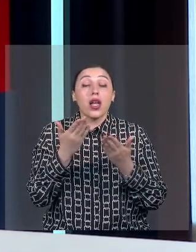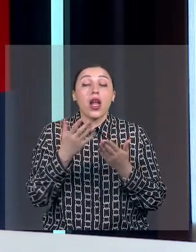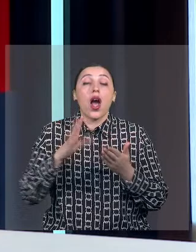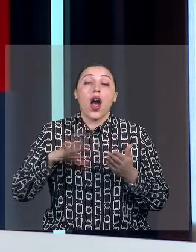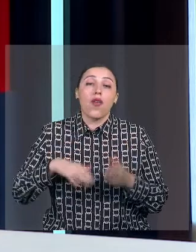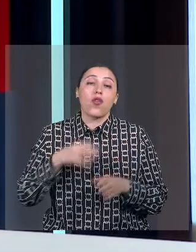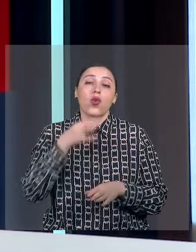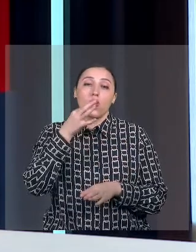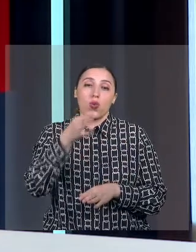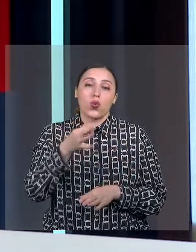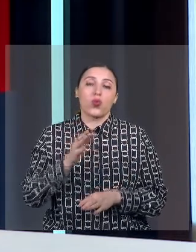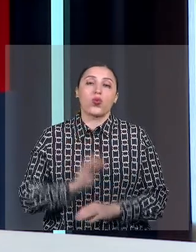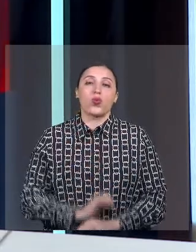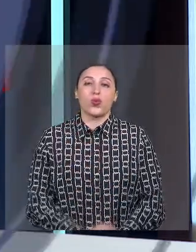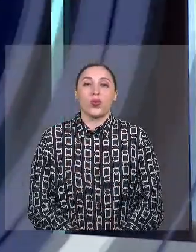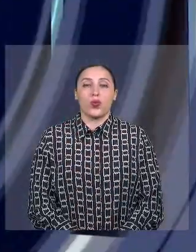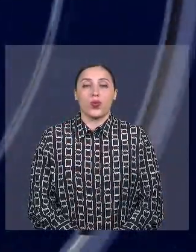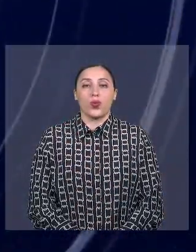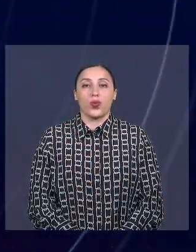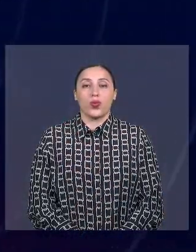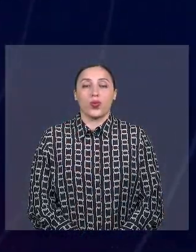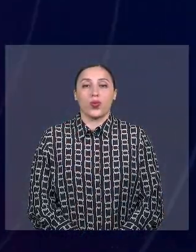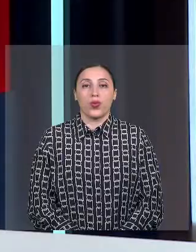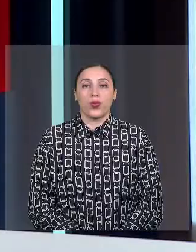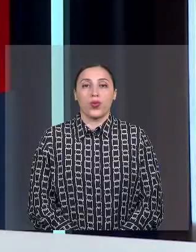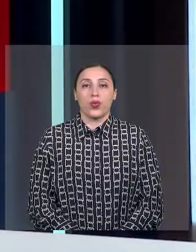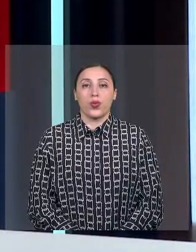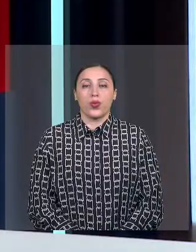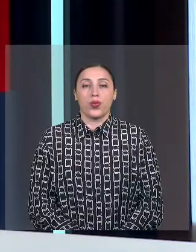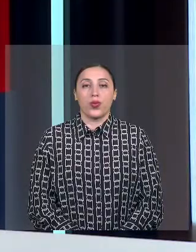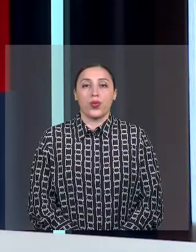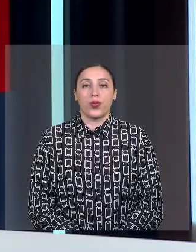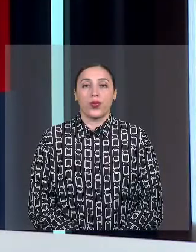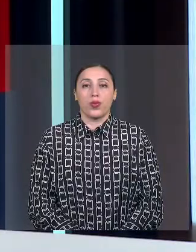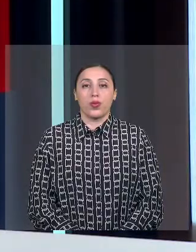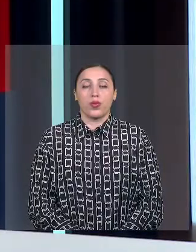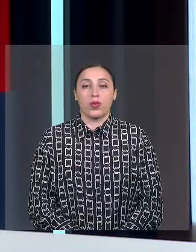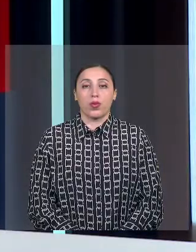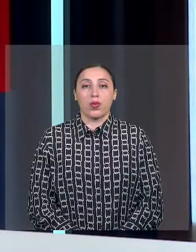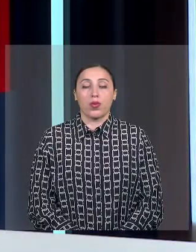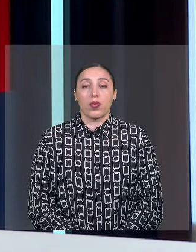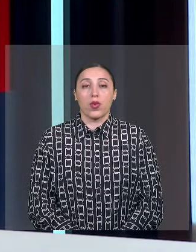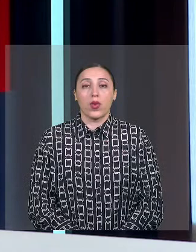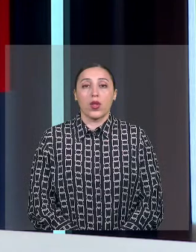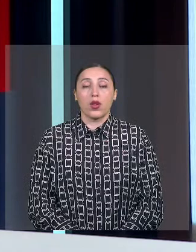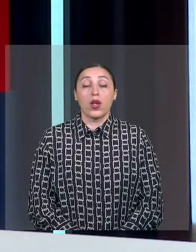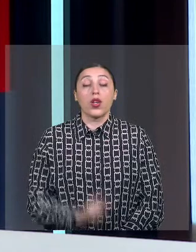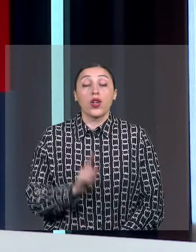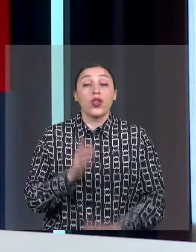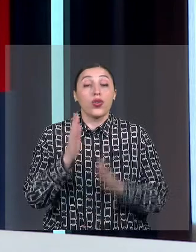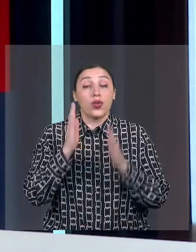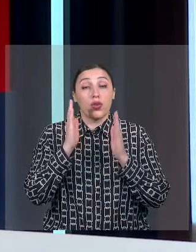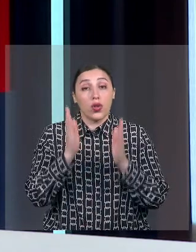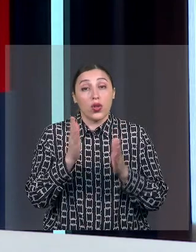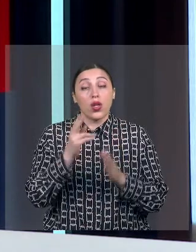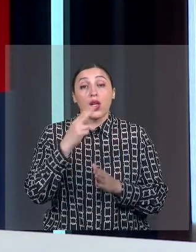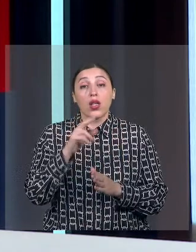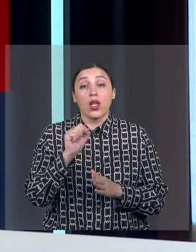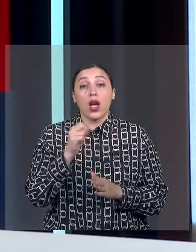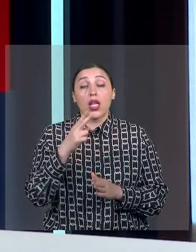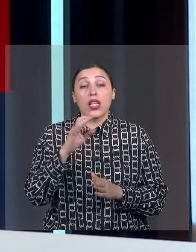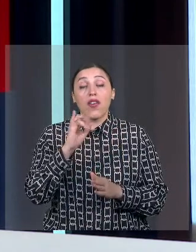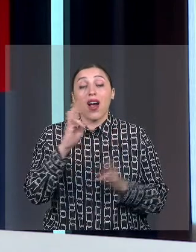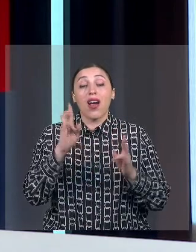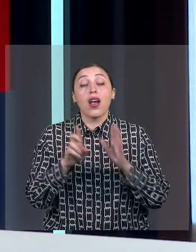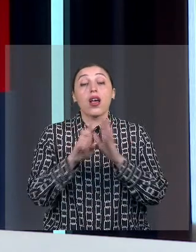մասին կհայտնեն ավելի ուշ։ Ինչ ճակատագիր է սպասվում դադիվանքին,